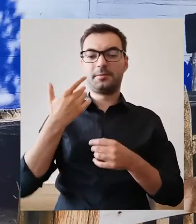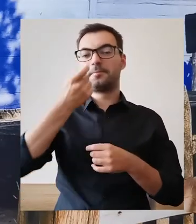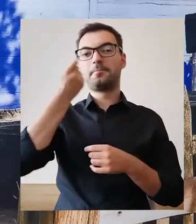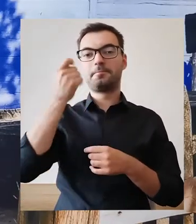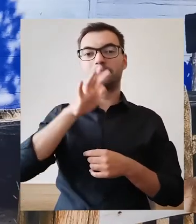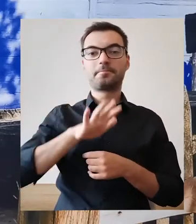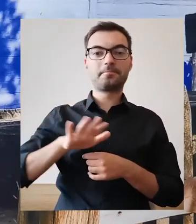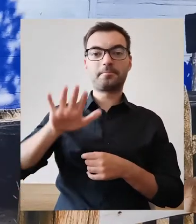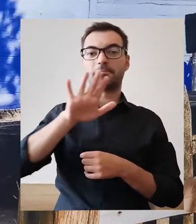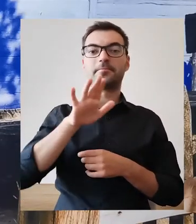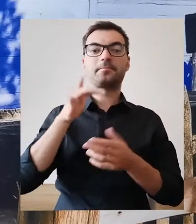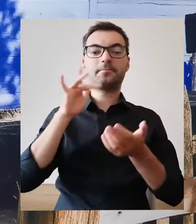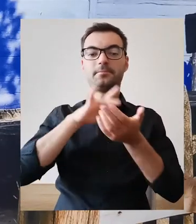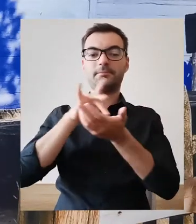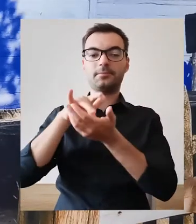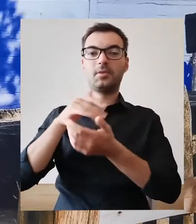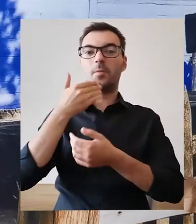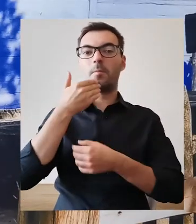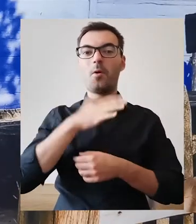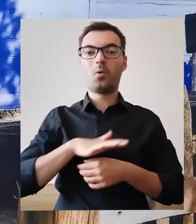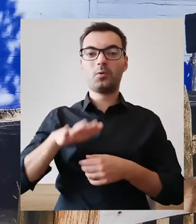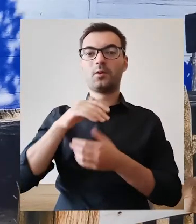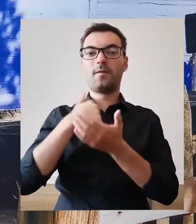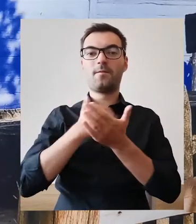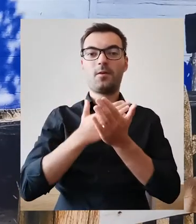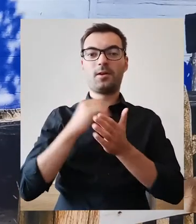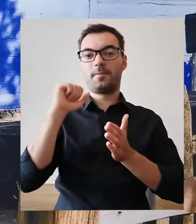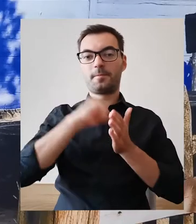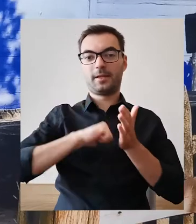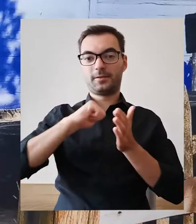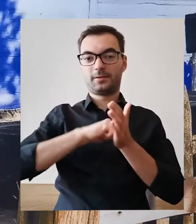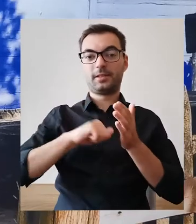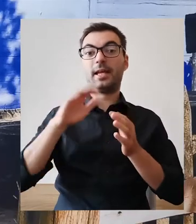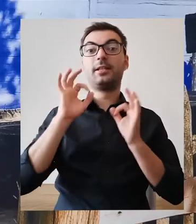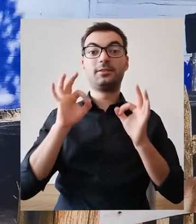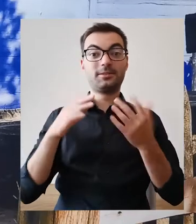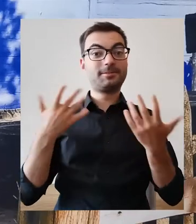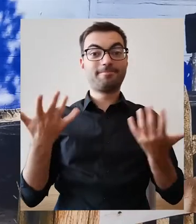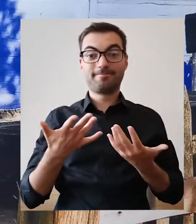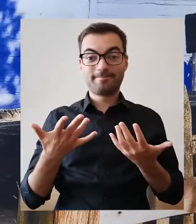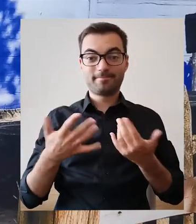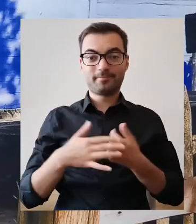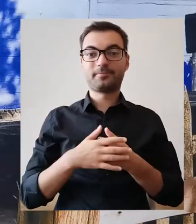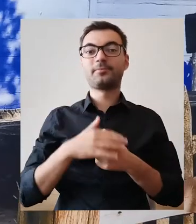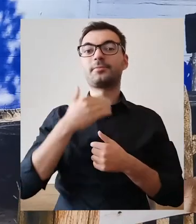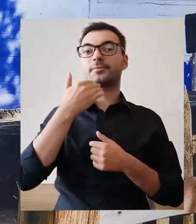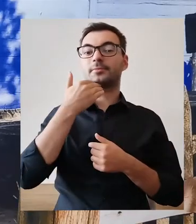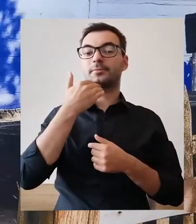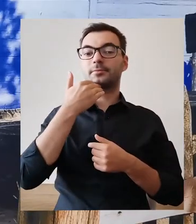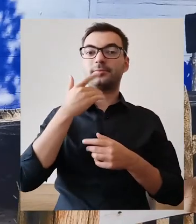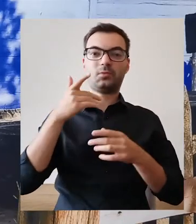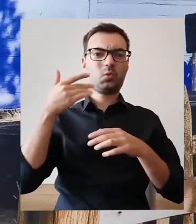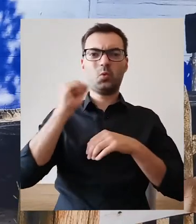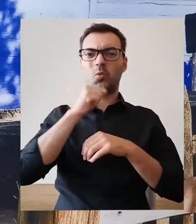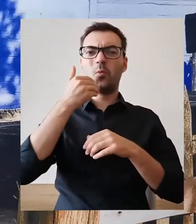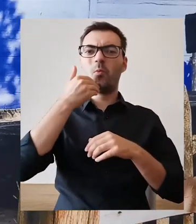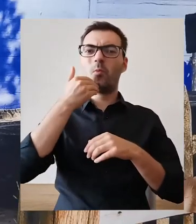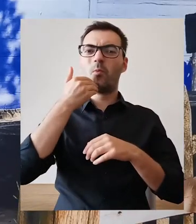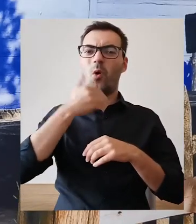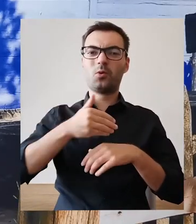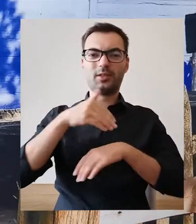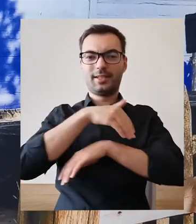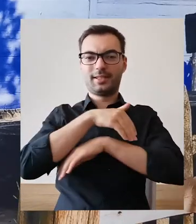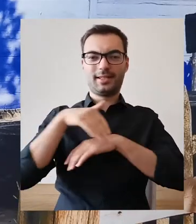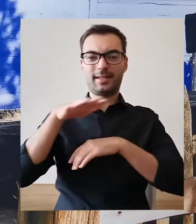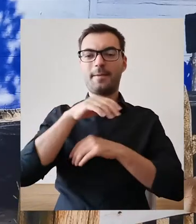podróżowaliśmy sobie po południu województwa mazowieckiego a dzisiaj wyruszamy na południowej kresy mazowsza i